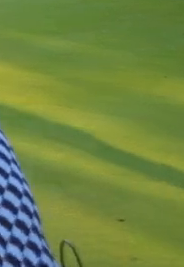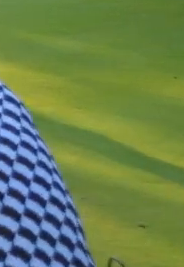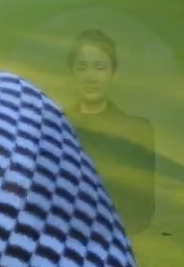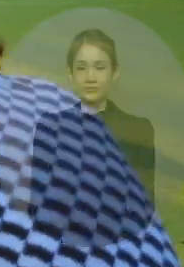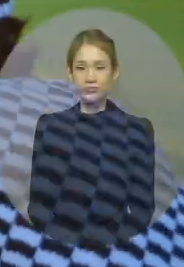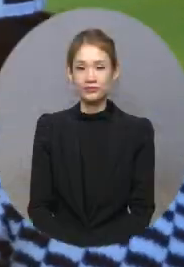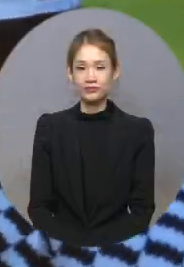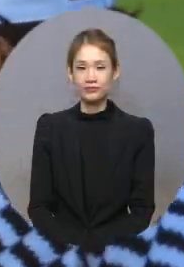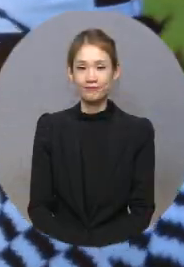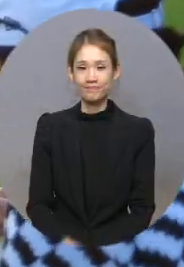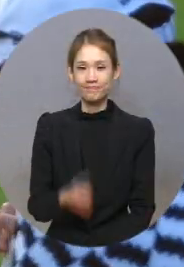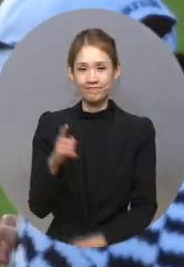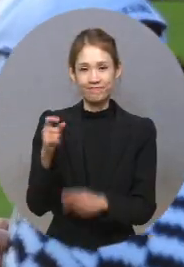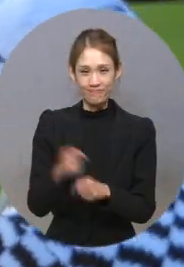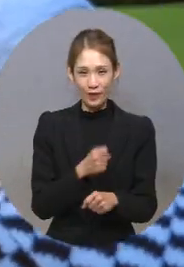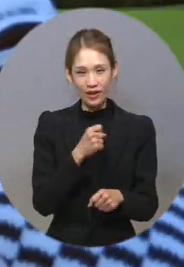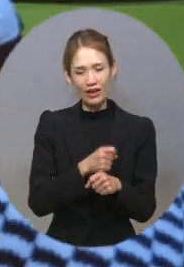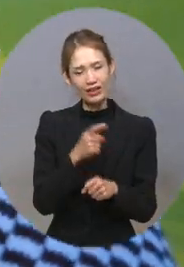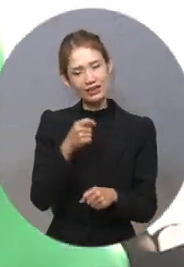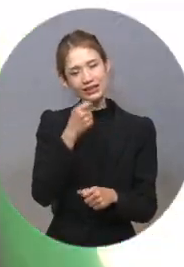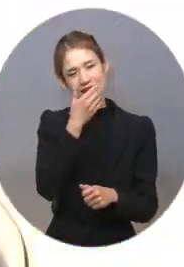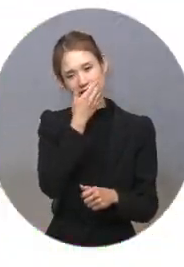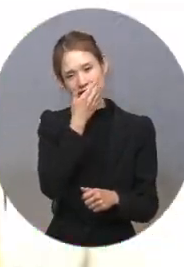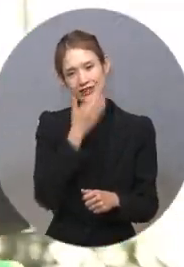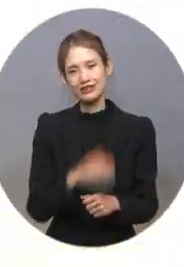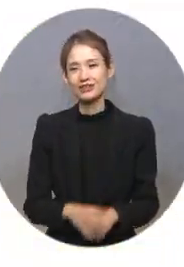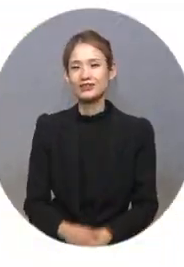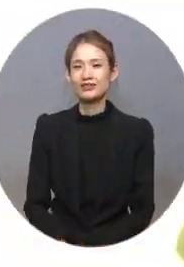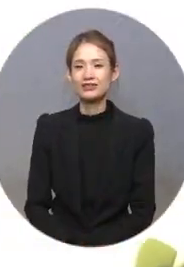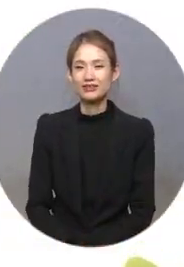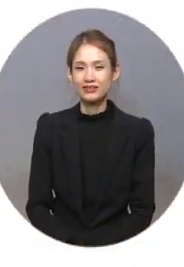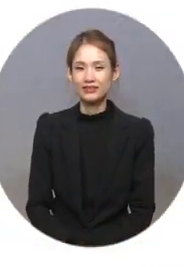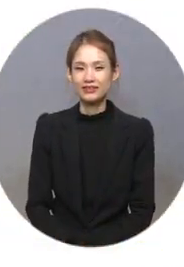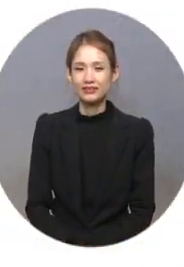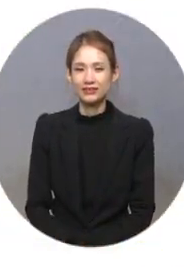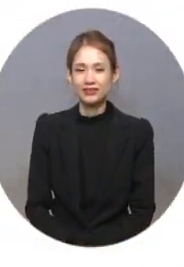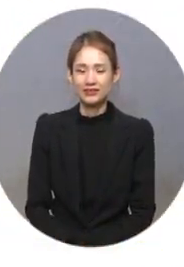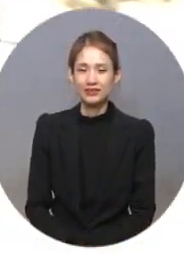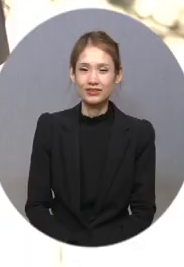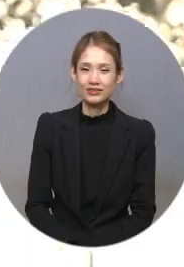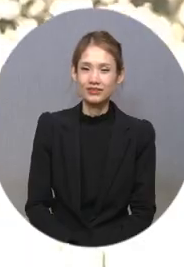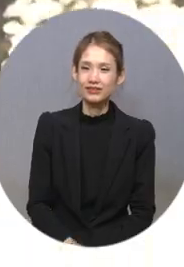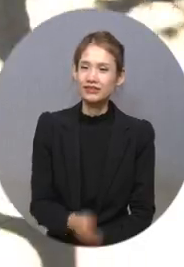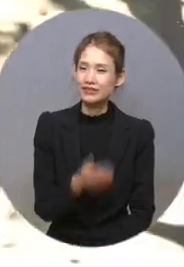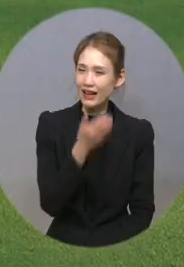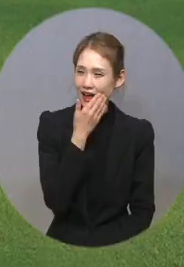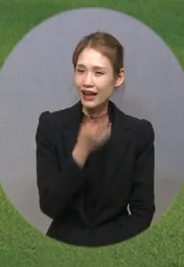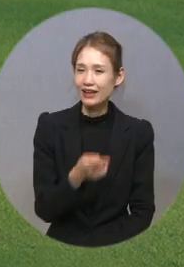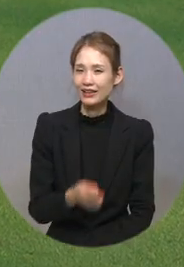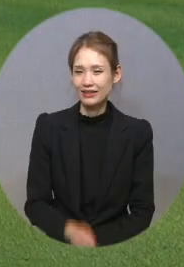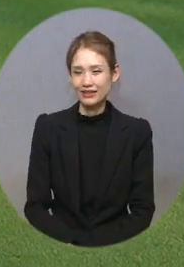나이스. 아, 아깝다. 나이스. 아, 아깝다.